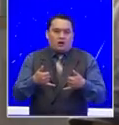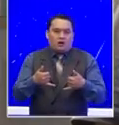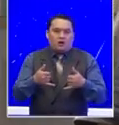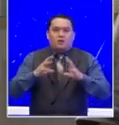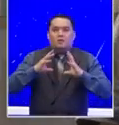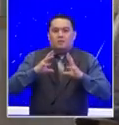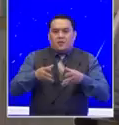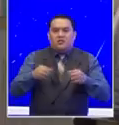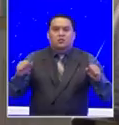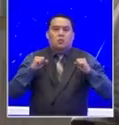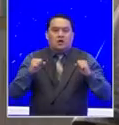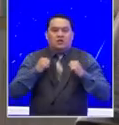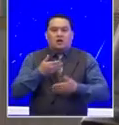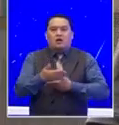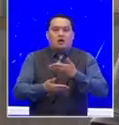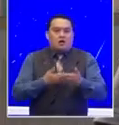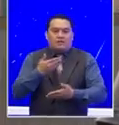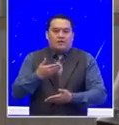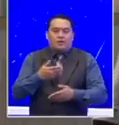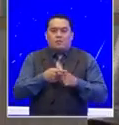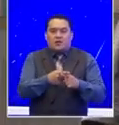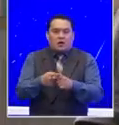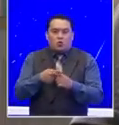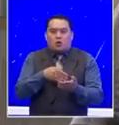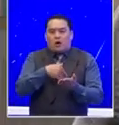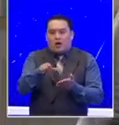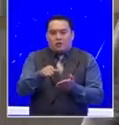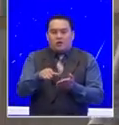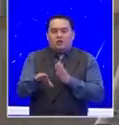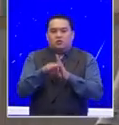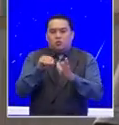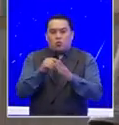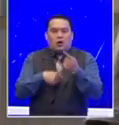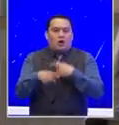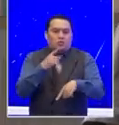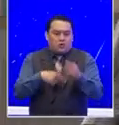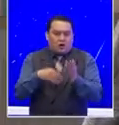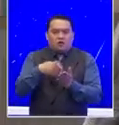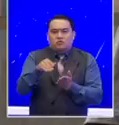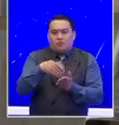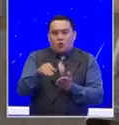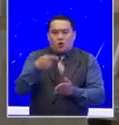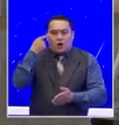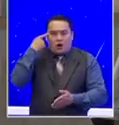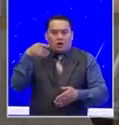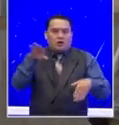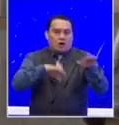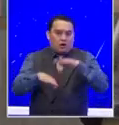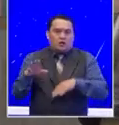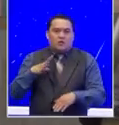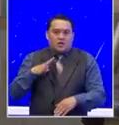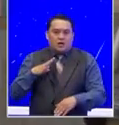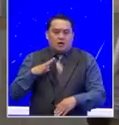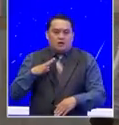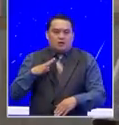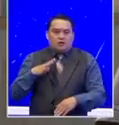Кубок мира по спортивной ходьбе в Минске, его тоже отменили. На сборах была тоже вернули из-за того, что вот в горах Киргизии находилась,